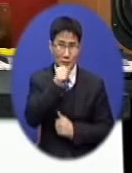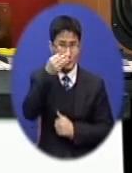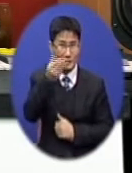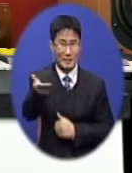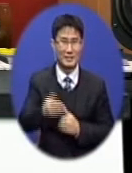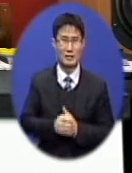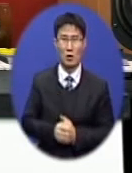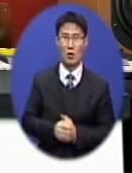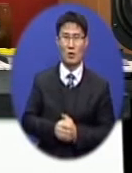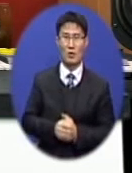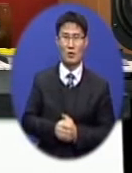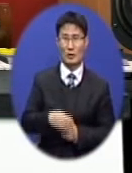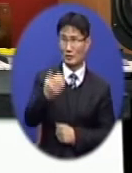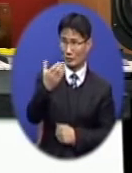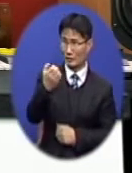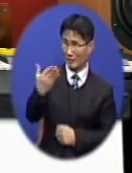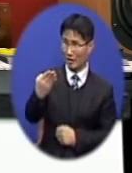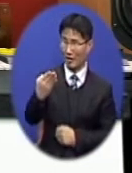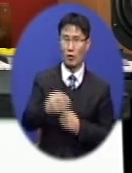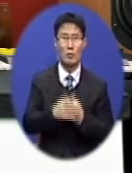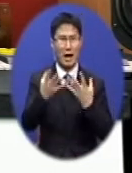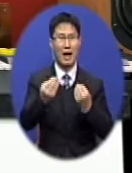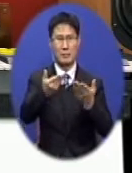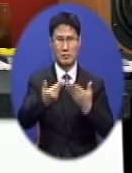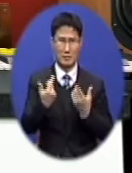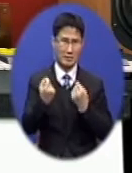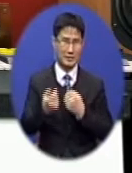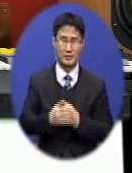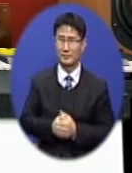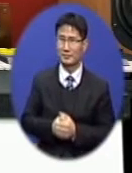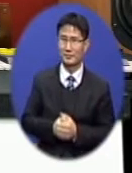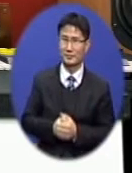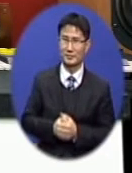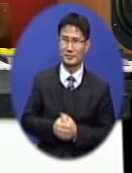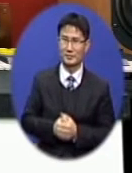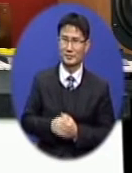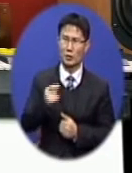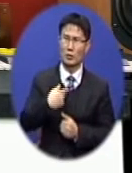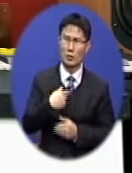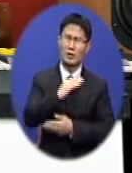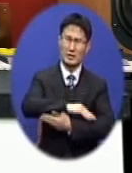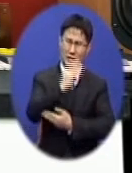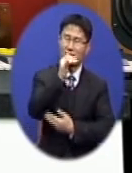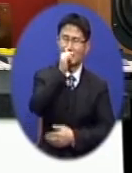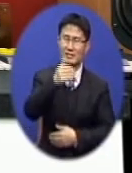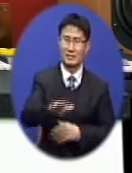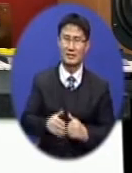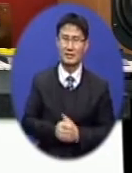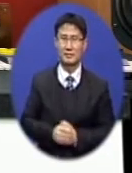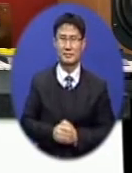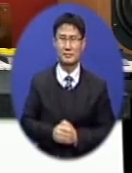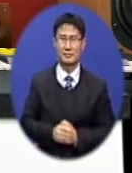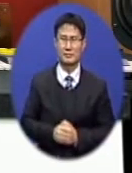보여주세요. 어우, 94표 많이 나왔네요. 받으신 거예요. 네. 예. 아, 참 사연을 갖고 계시는데. 아유, 맞아요. 예,